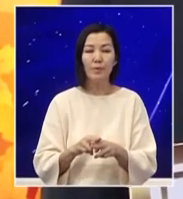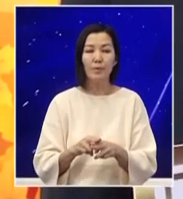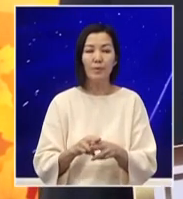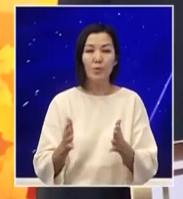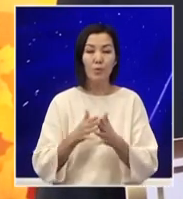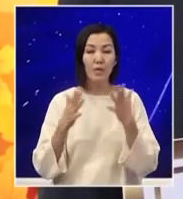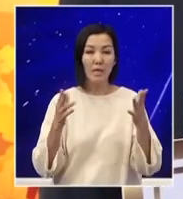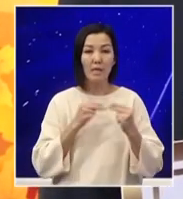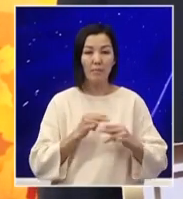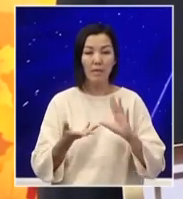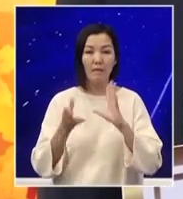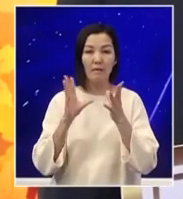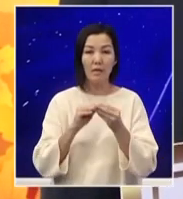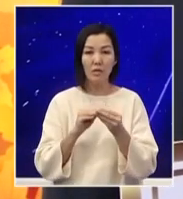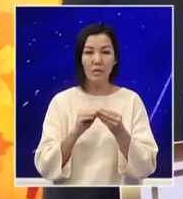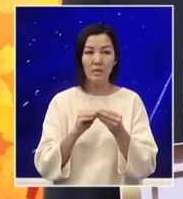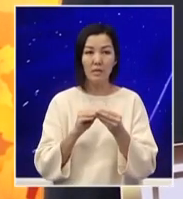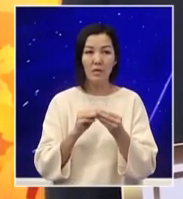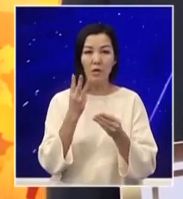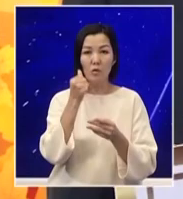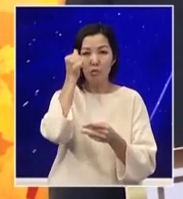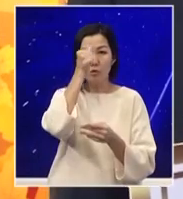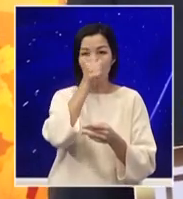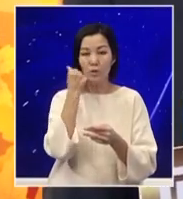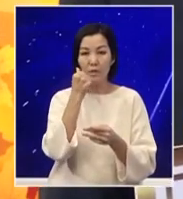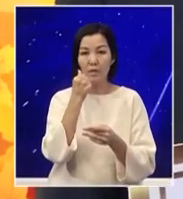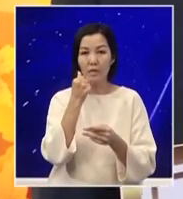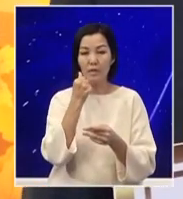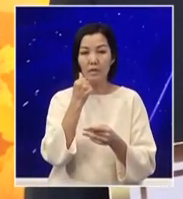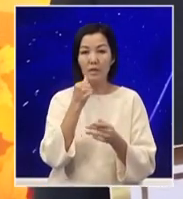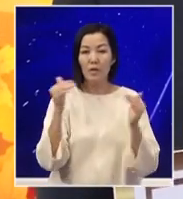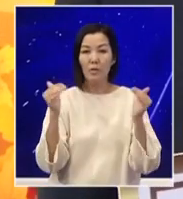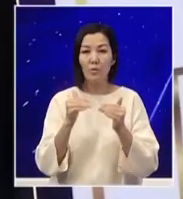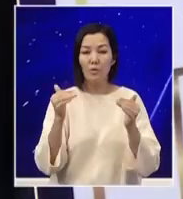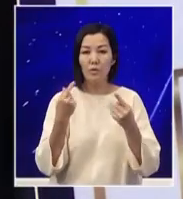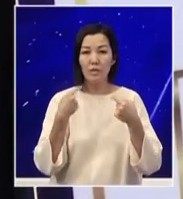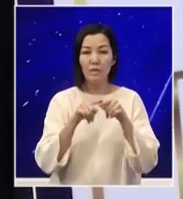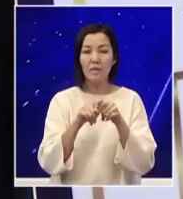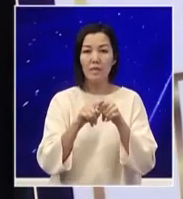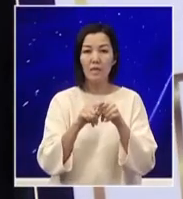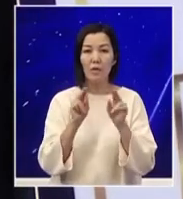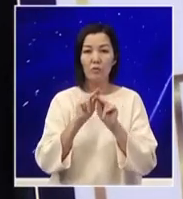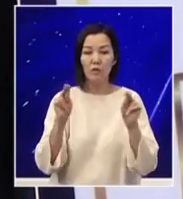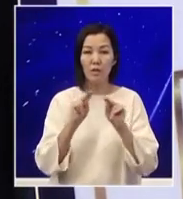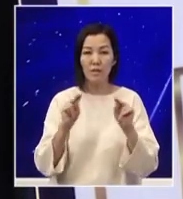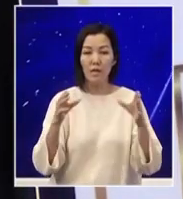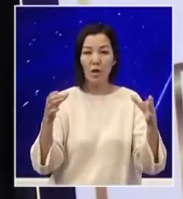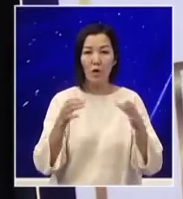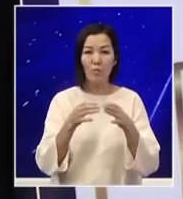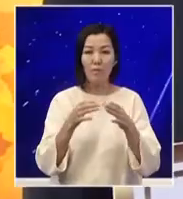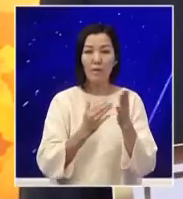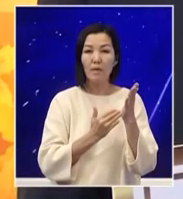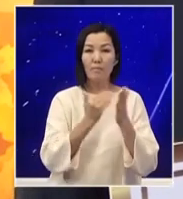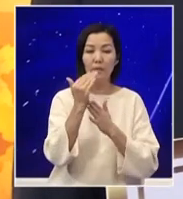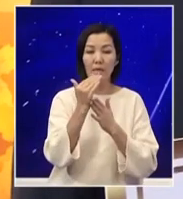нәтижелі еңбектің арқасына келіп отыр. Үш жылдың көлемінде осы колледждің материалдық техникалық базасын ұстаздар қауымын биік